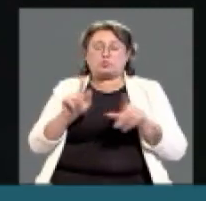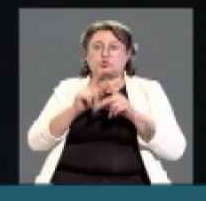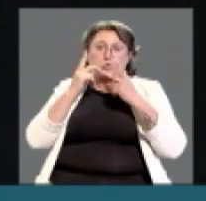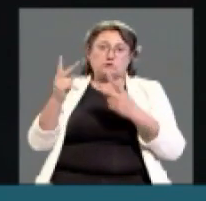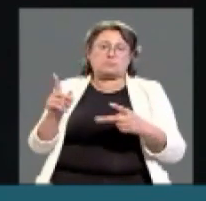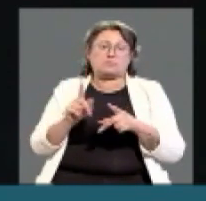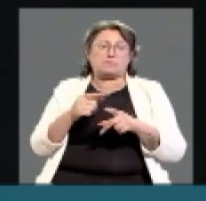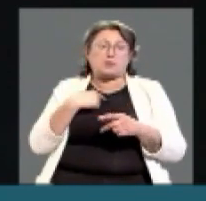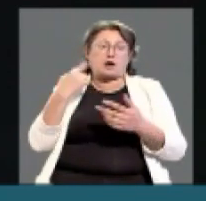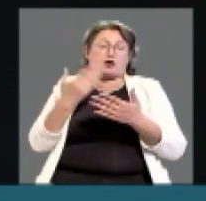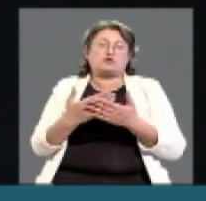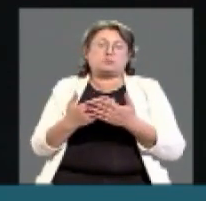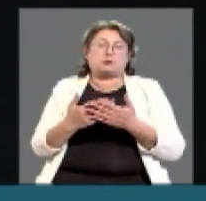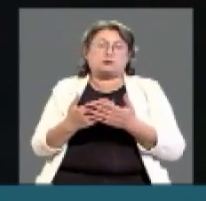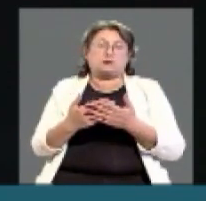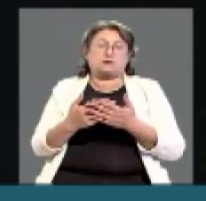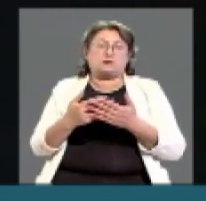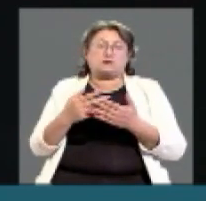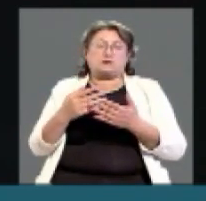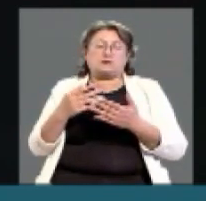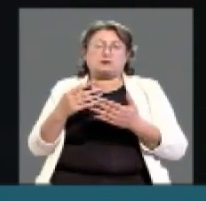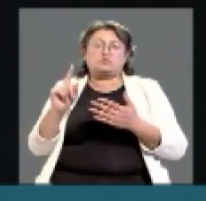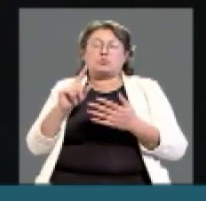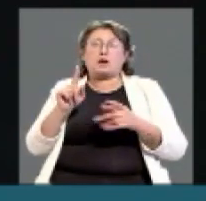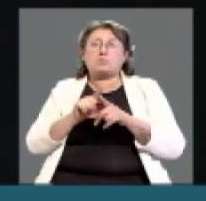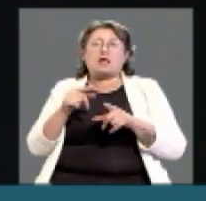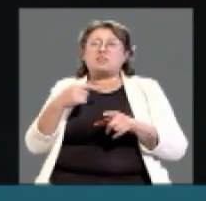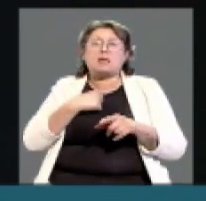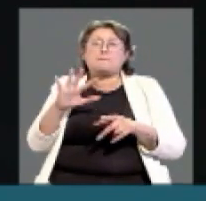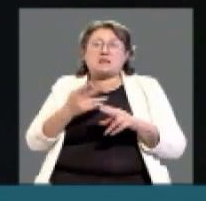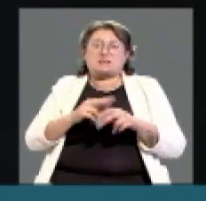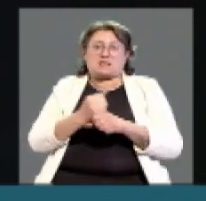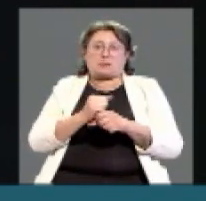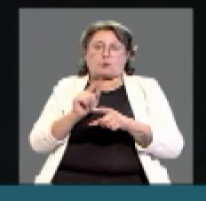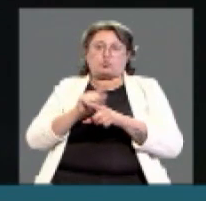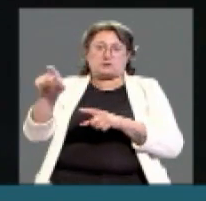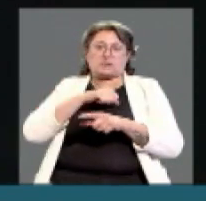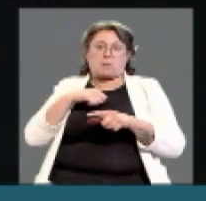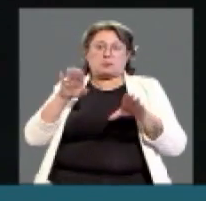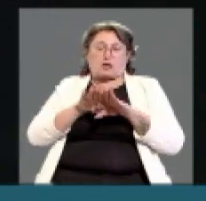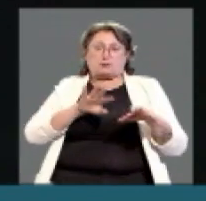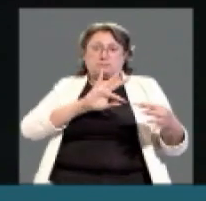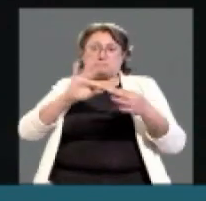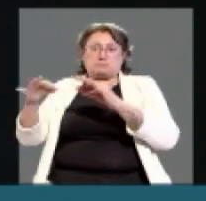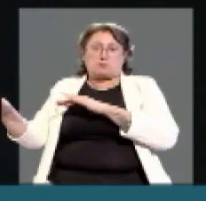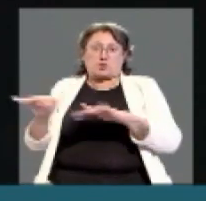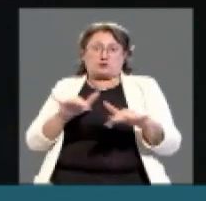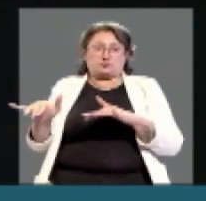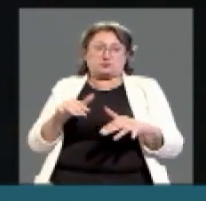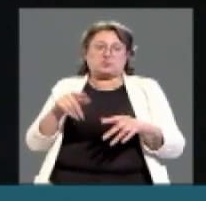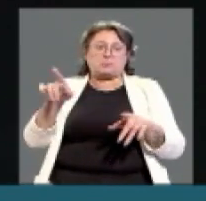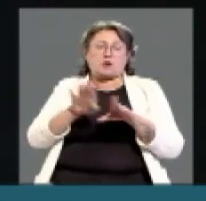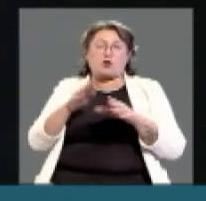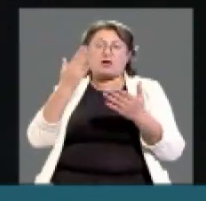смотрят, мне кажется, и им, наверное, тоже, что как будто не мы это делали, как будто она сама так сложилась, потому что там